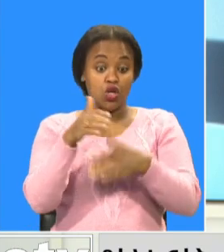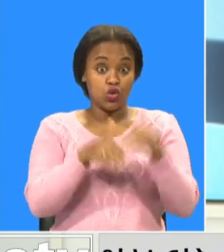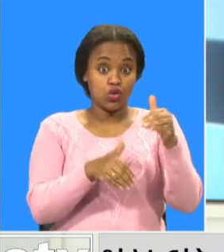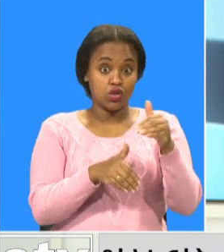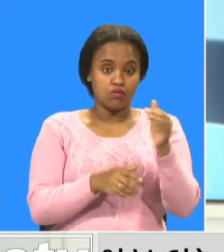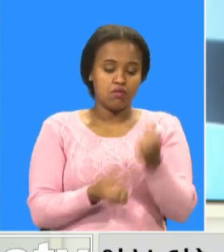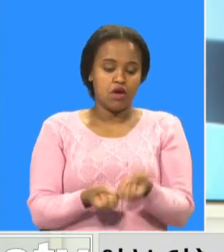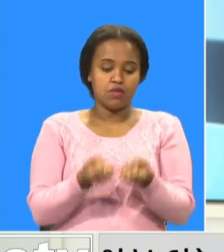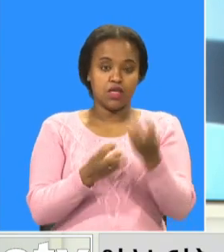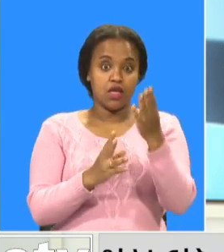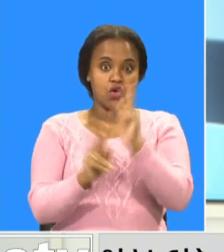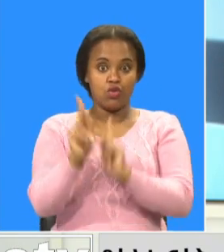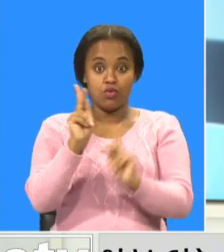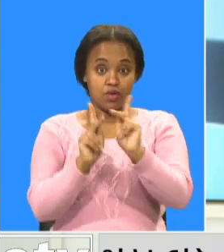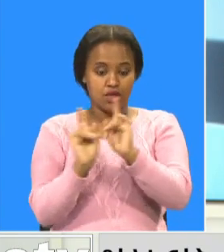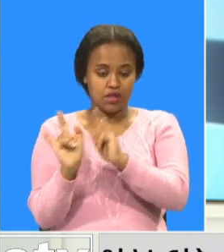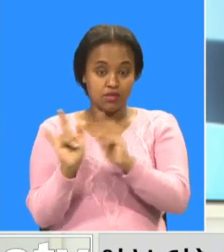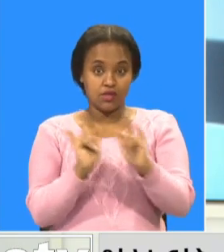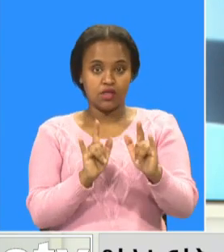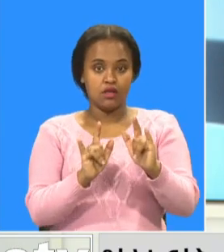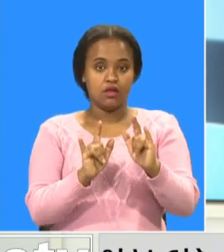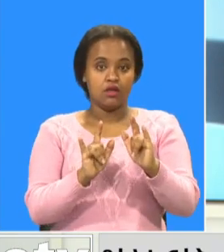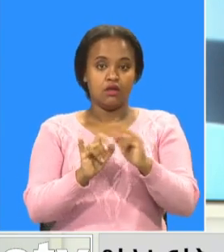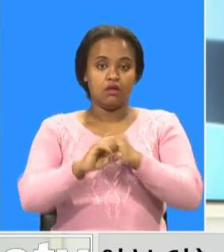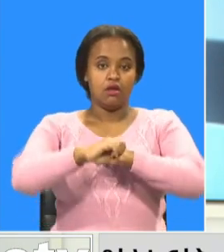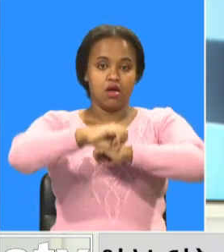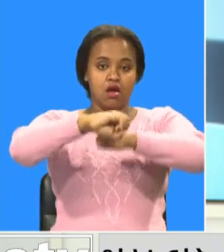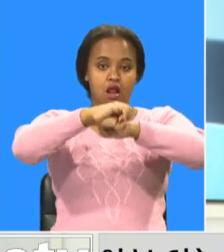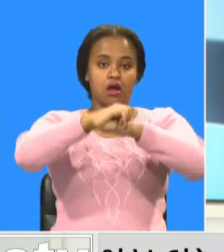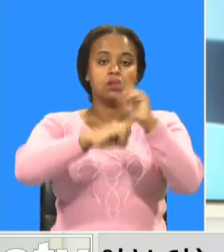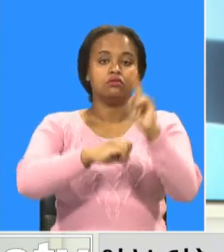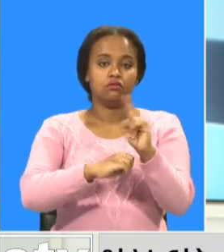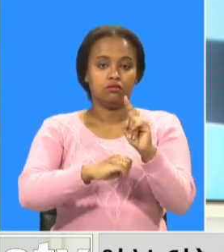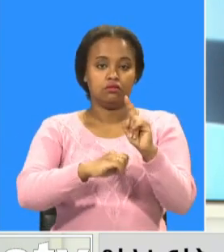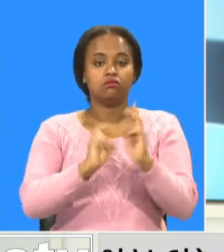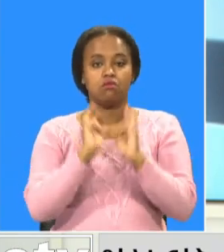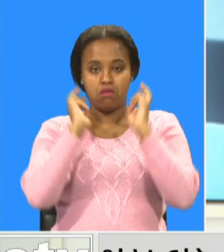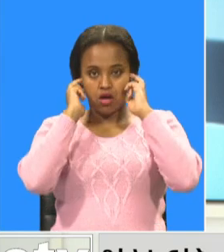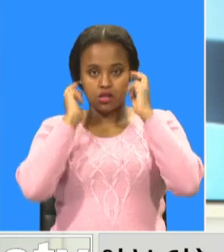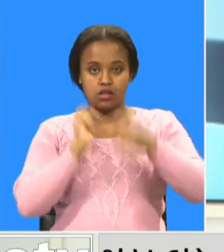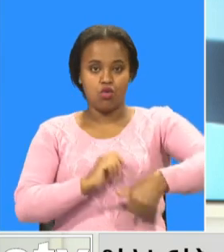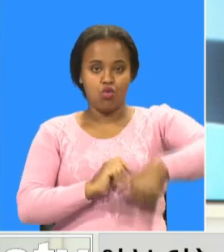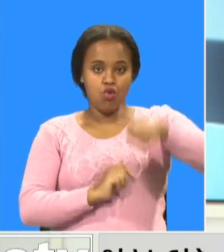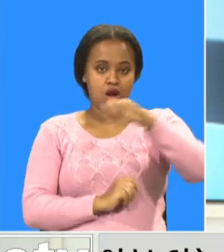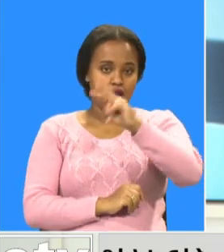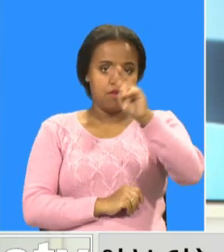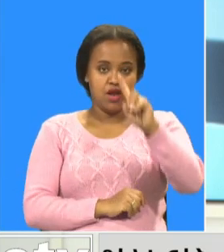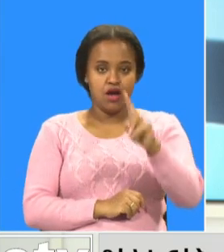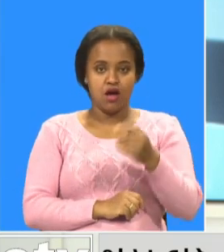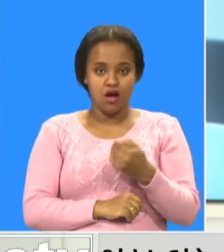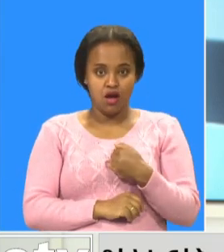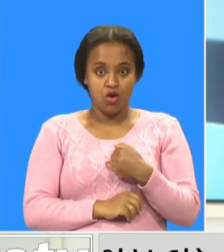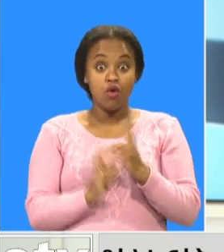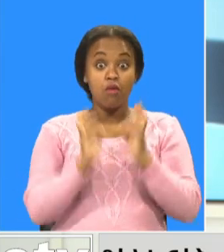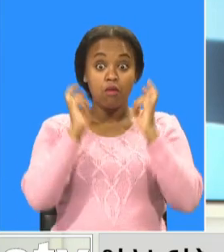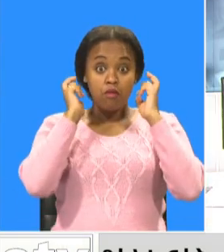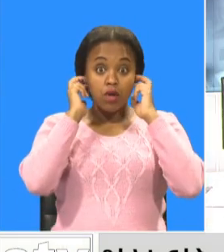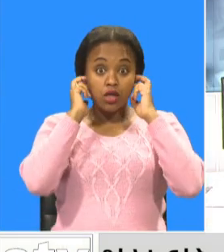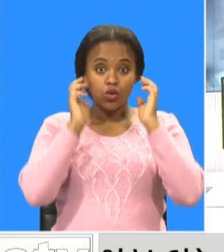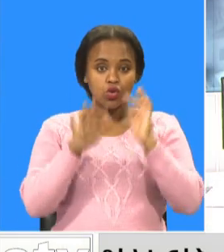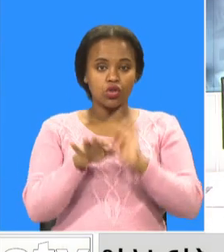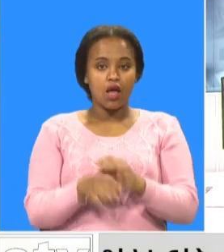በአብዛኛው ህብረተሰብ ዘንድ ለመከላከል ማስኮች በዋናነት ትልቅ ሚና አላቸው። ማስኮች ላይ እንግዲህ